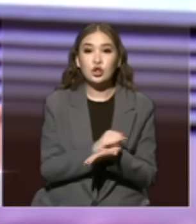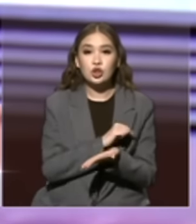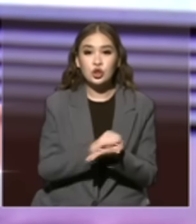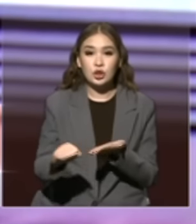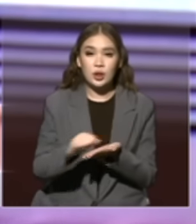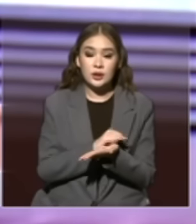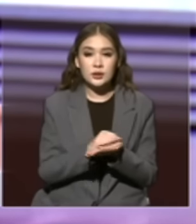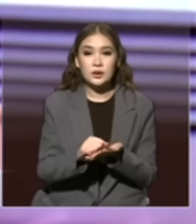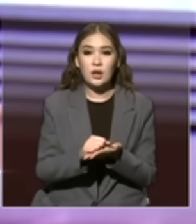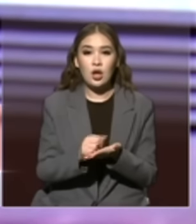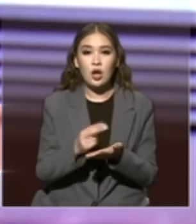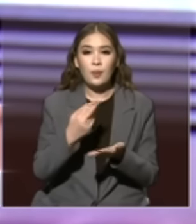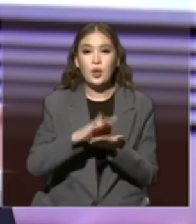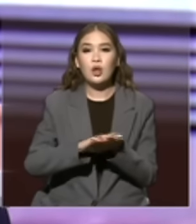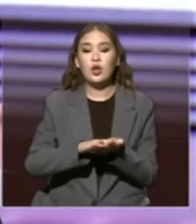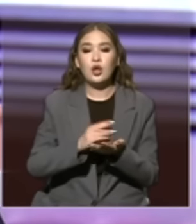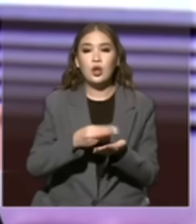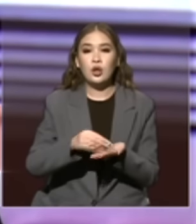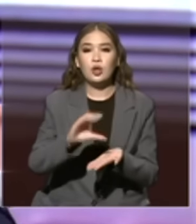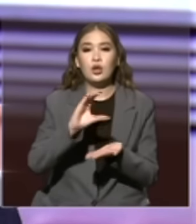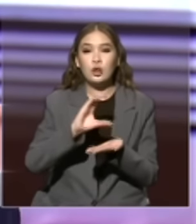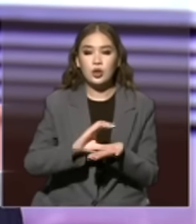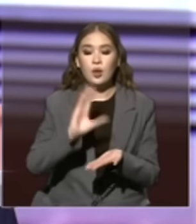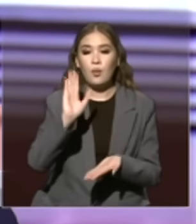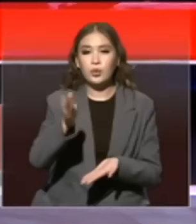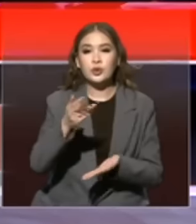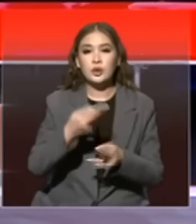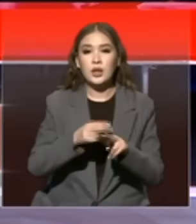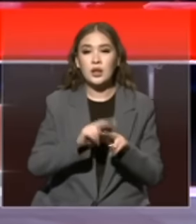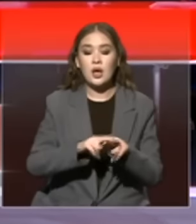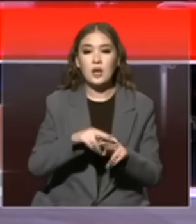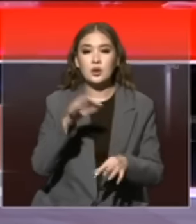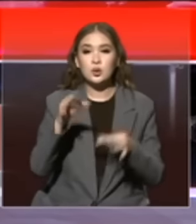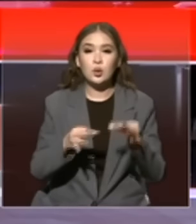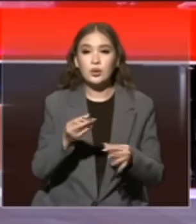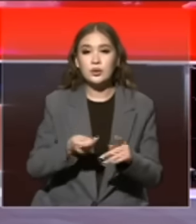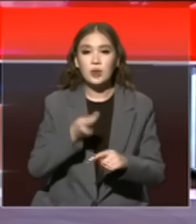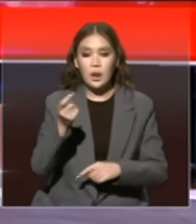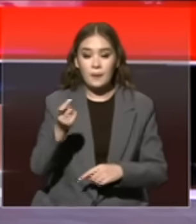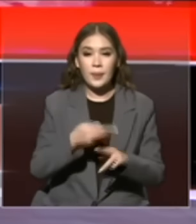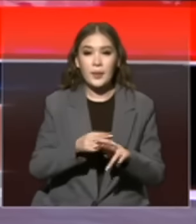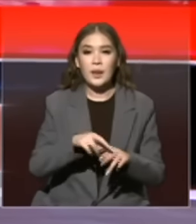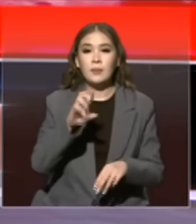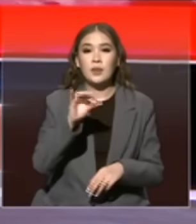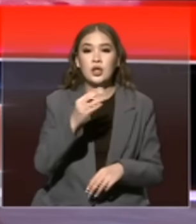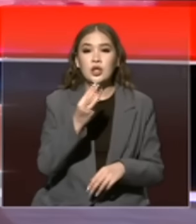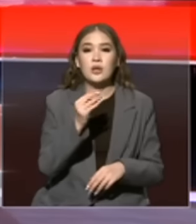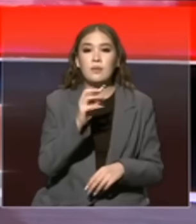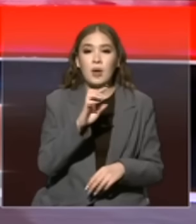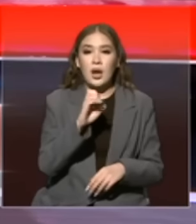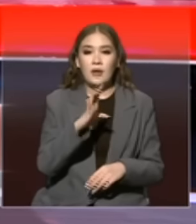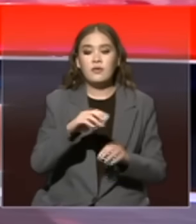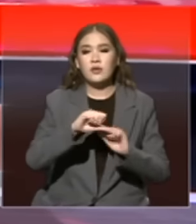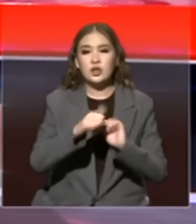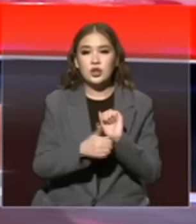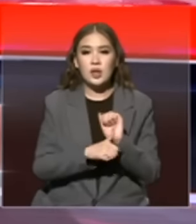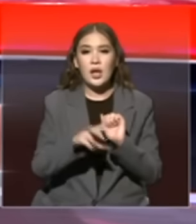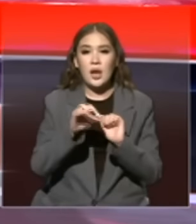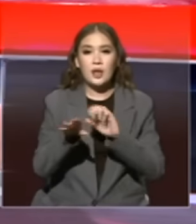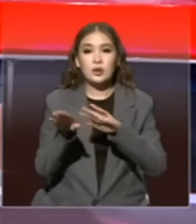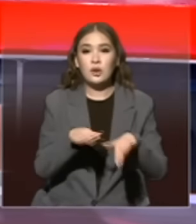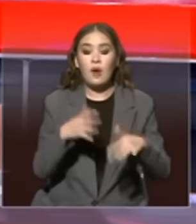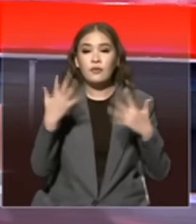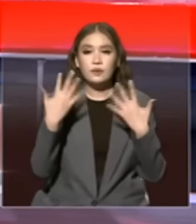құжат. Бір үлкен іс ерсінде сотқа келеді. Егер де 5 май 16 жылдан кейін жаңағы неге